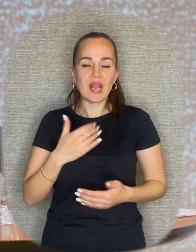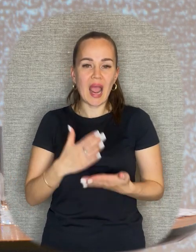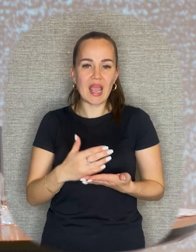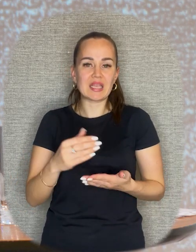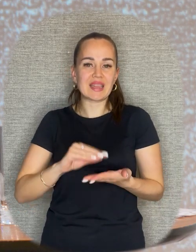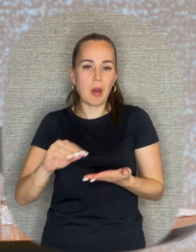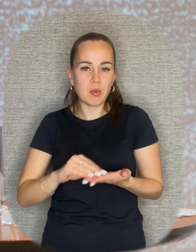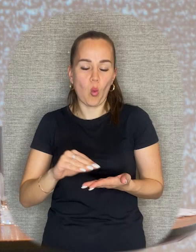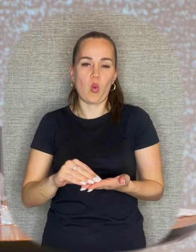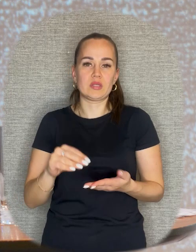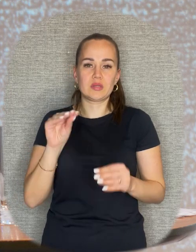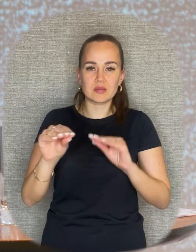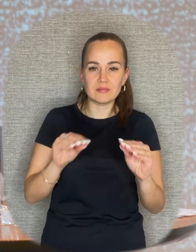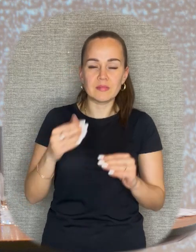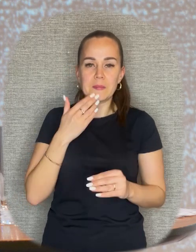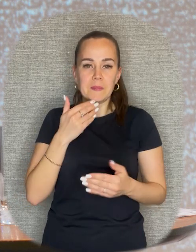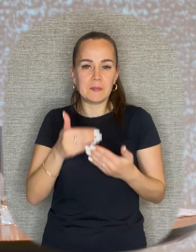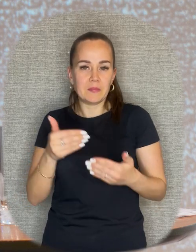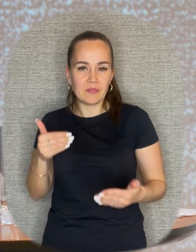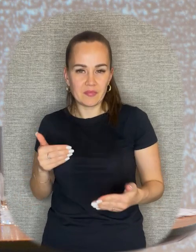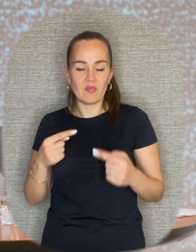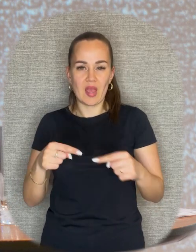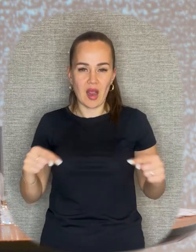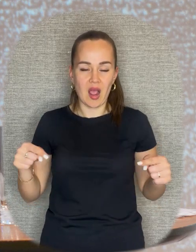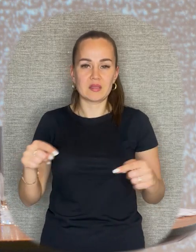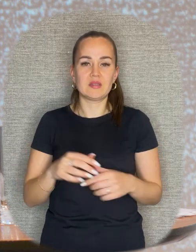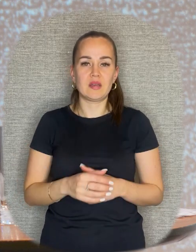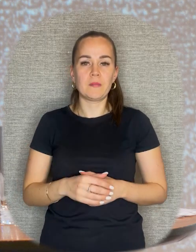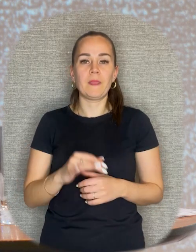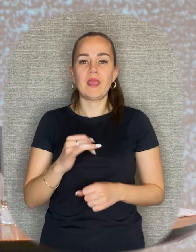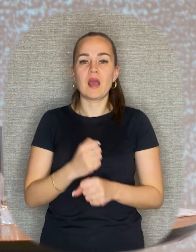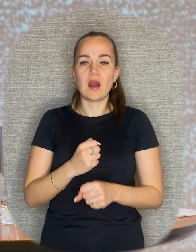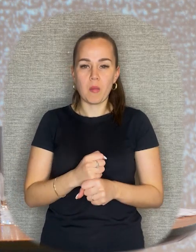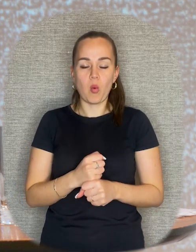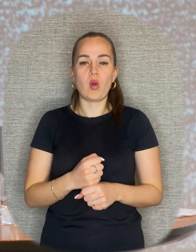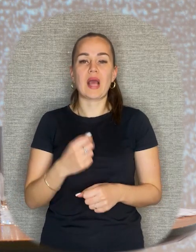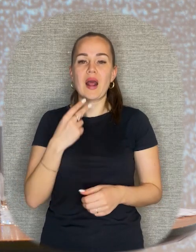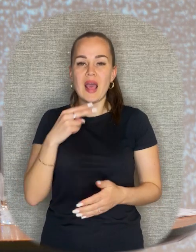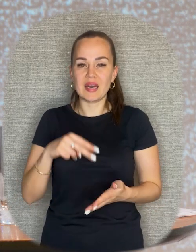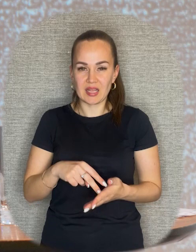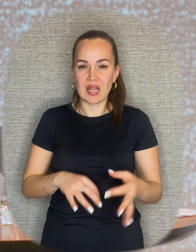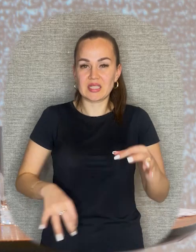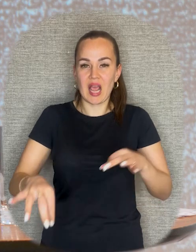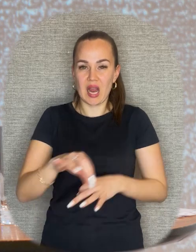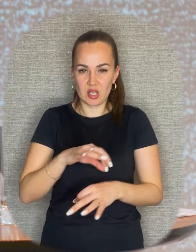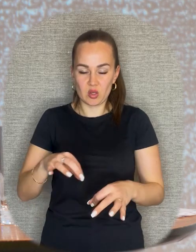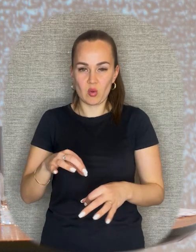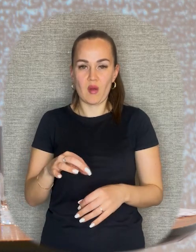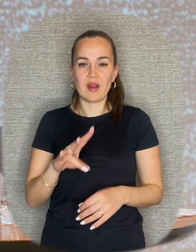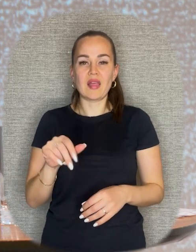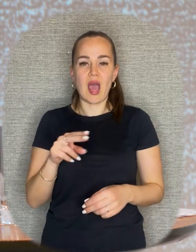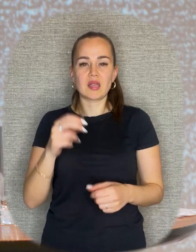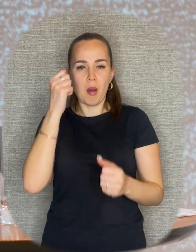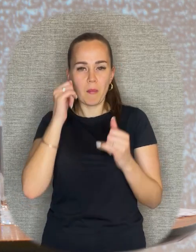рода войск и оружия выраженными в архитектурных формах У меня есть наброски Огневой точки батареи зениток